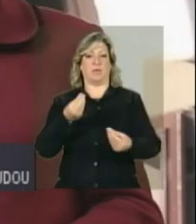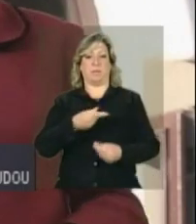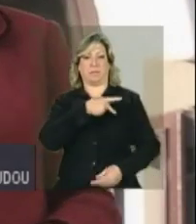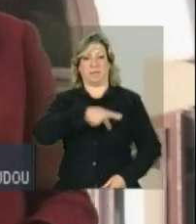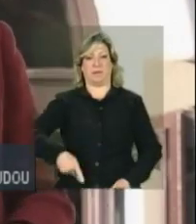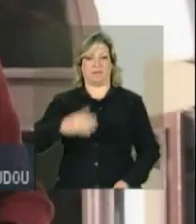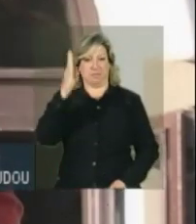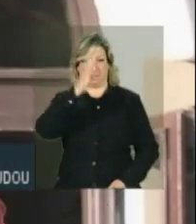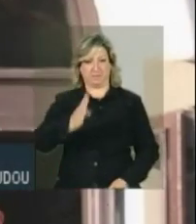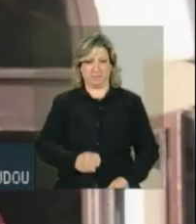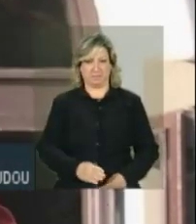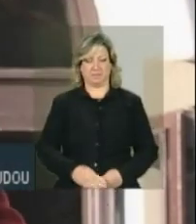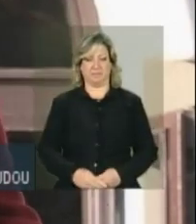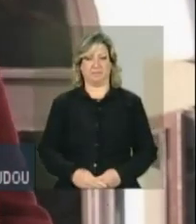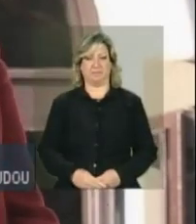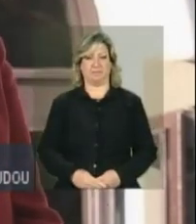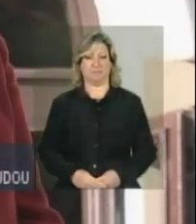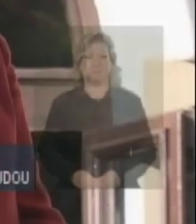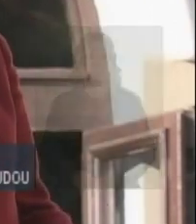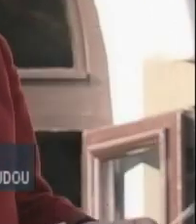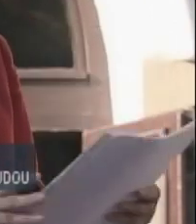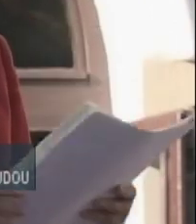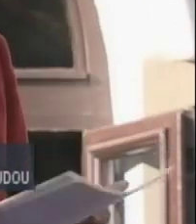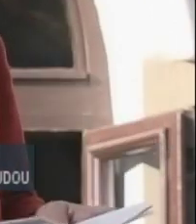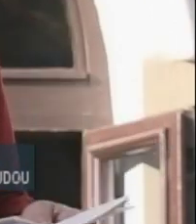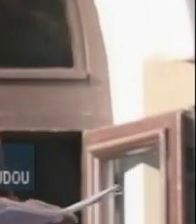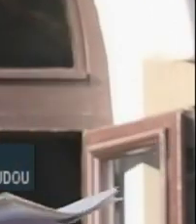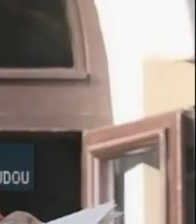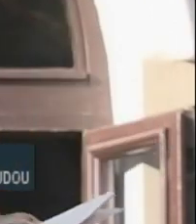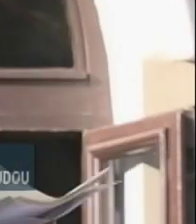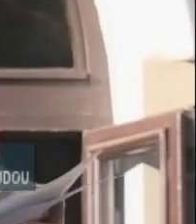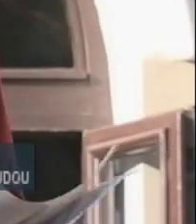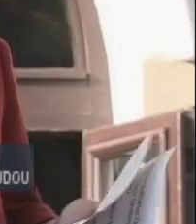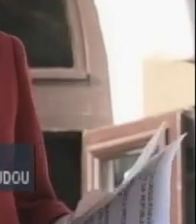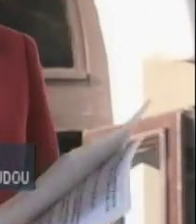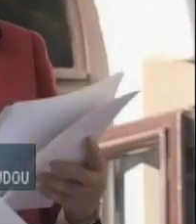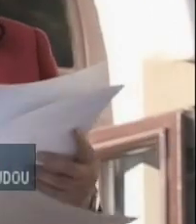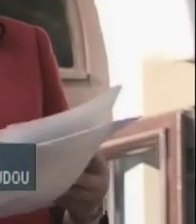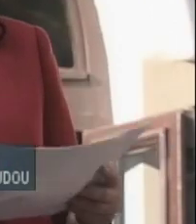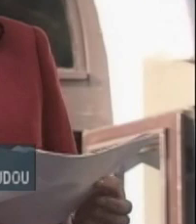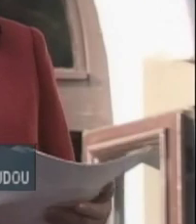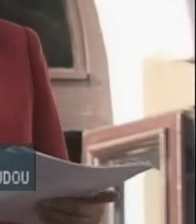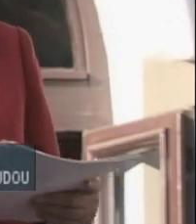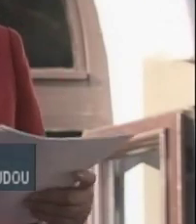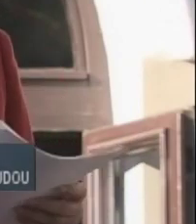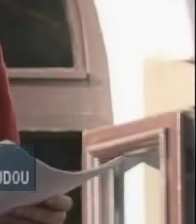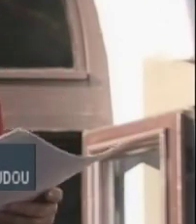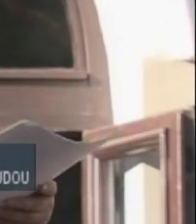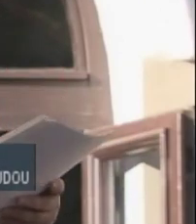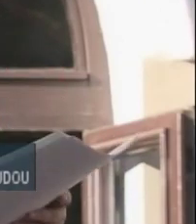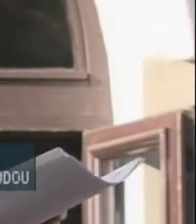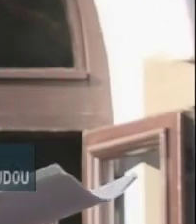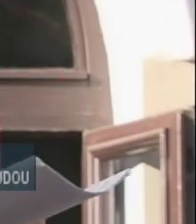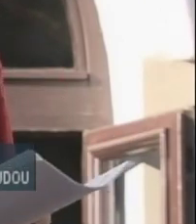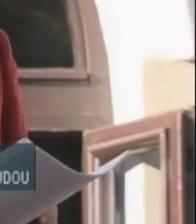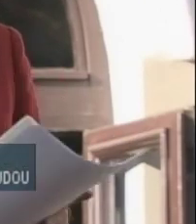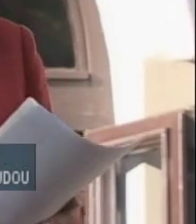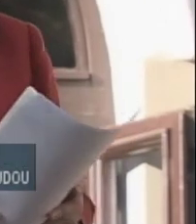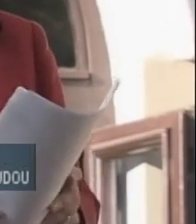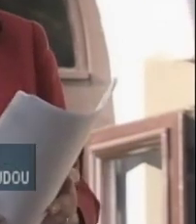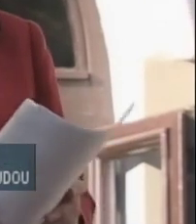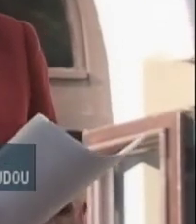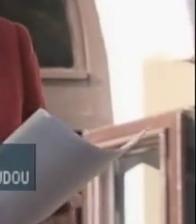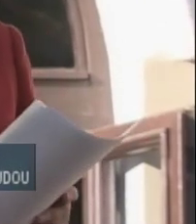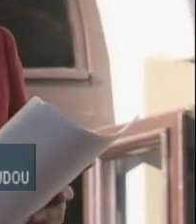República. Първо бях силно развълнувана, когато станах майка. Много силно се развълнувах, когато